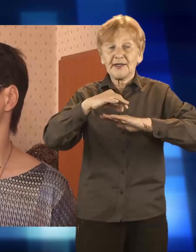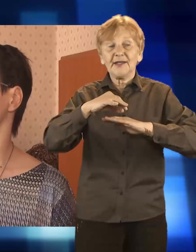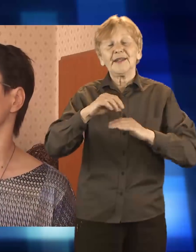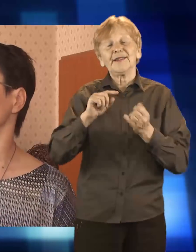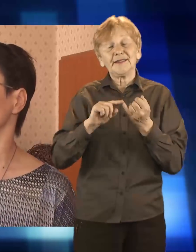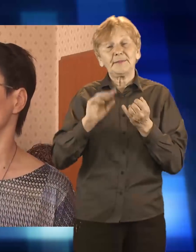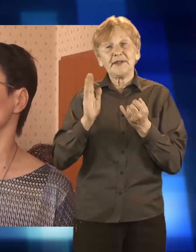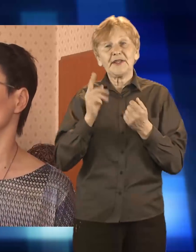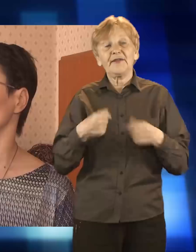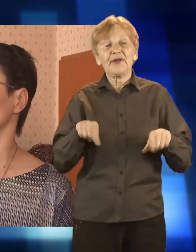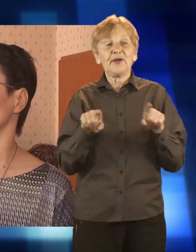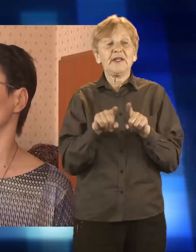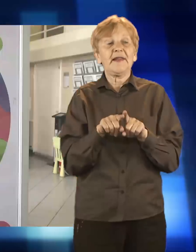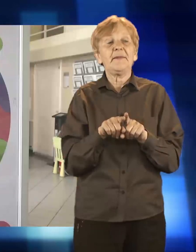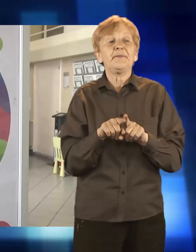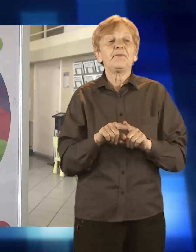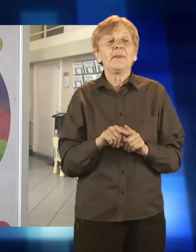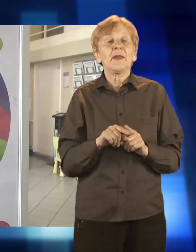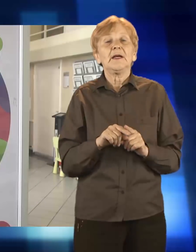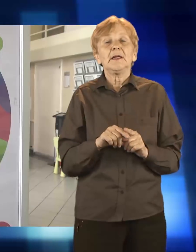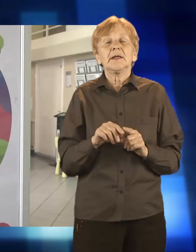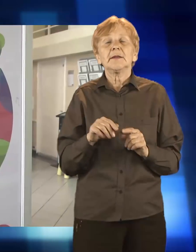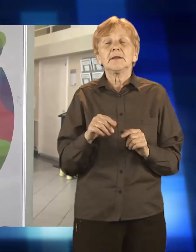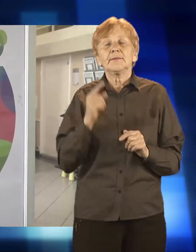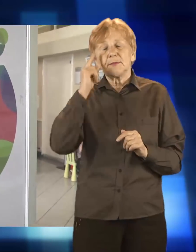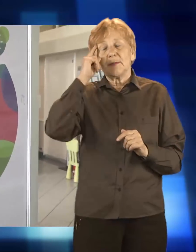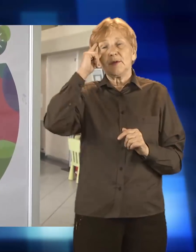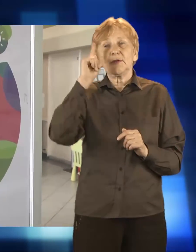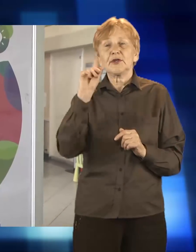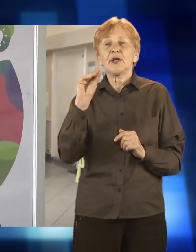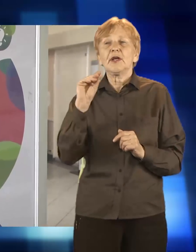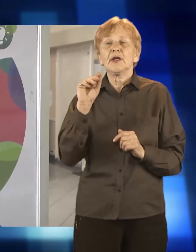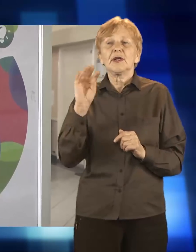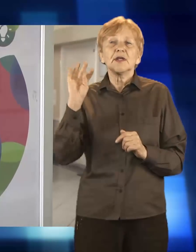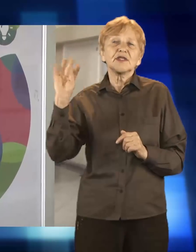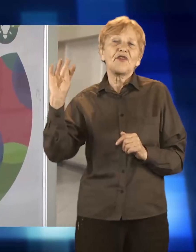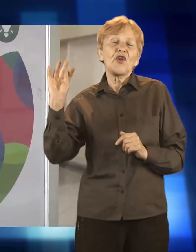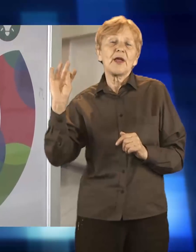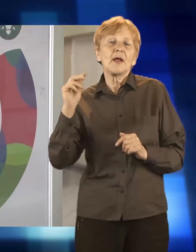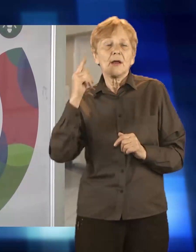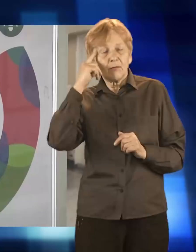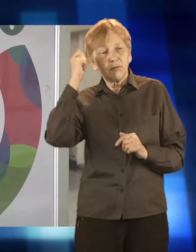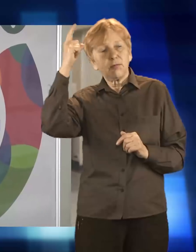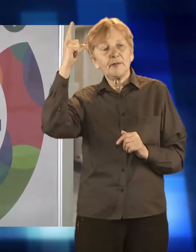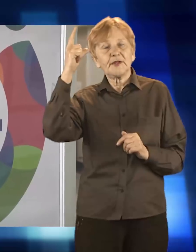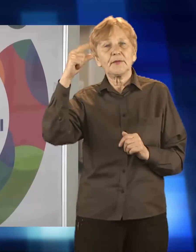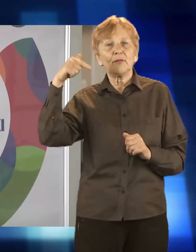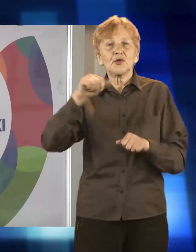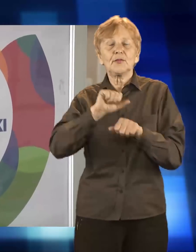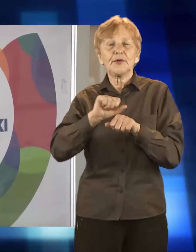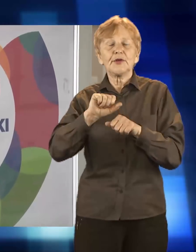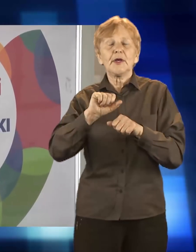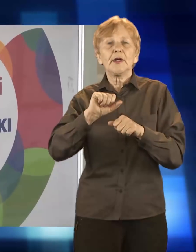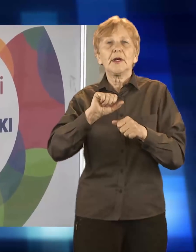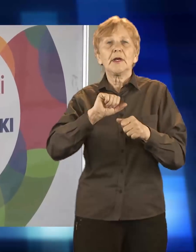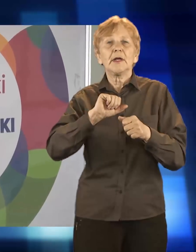wtedy zrealizujemy tylko jeden. Przypomnijmy, że swoje pomysły, które zawarte mogą być w jednym projekcie lokalnym i jednym ogólnomiejskim,